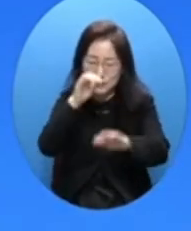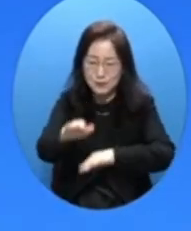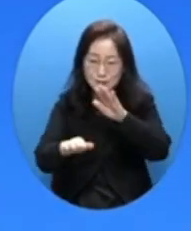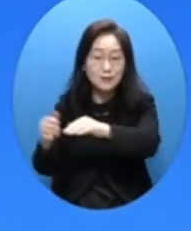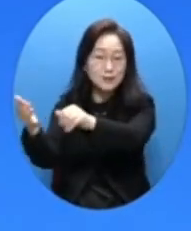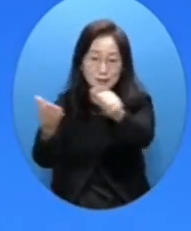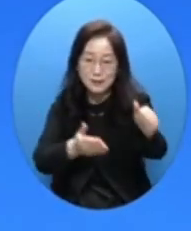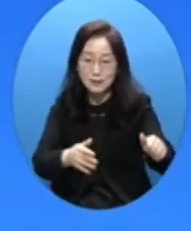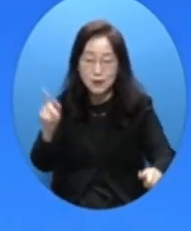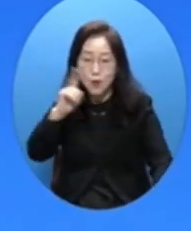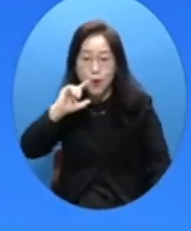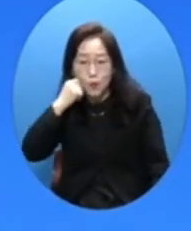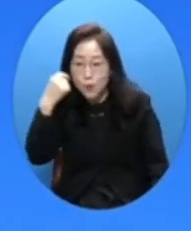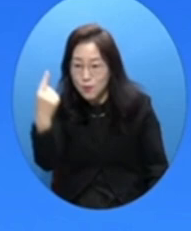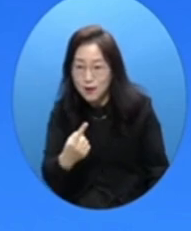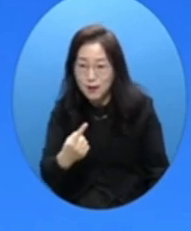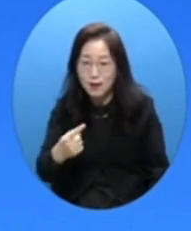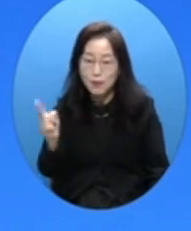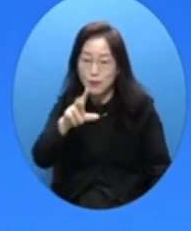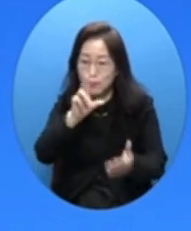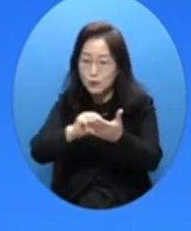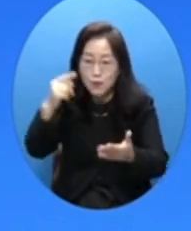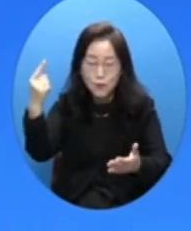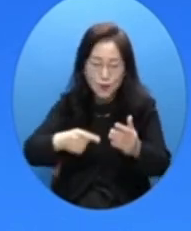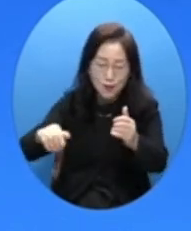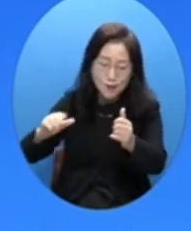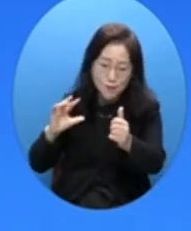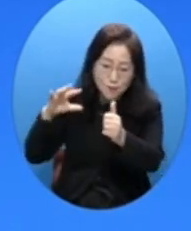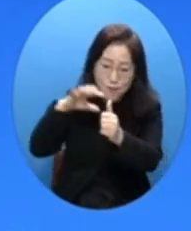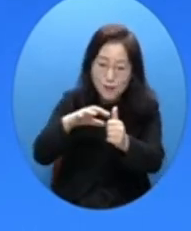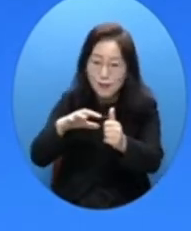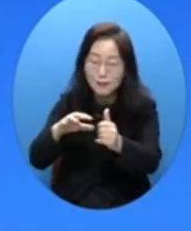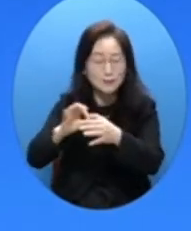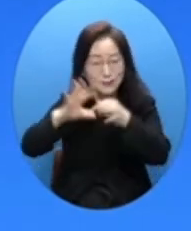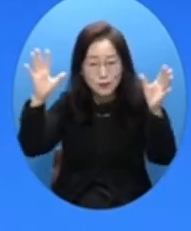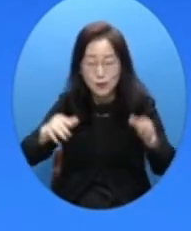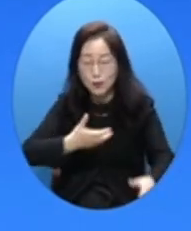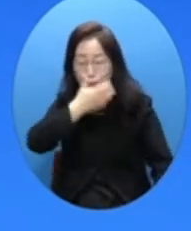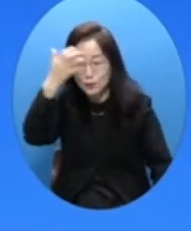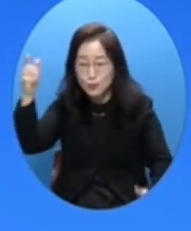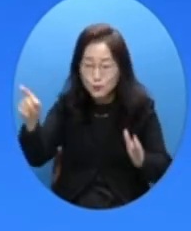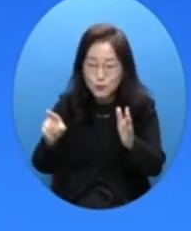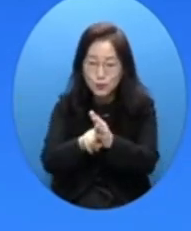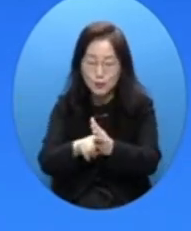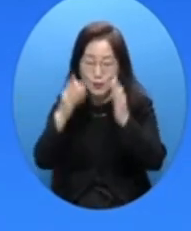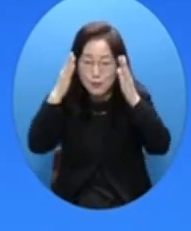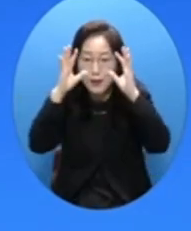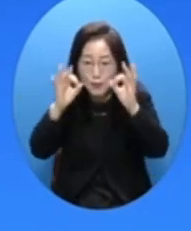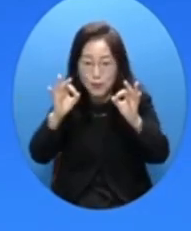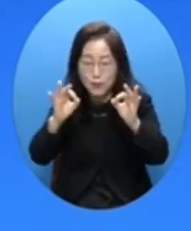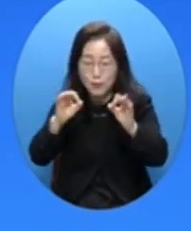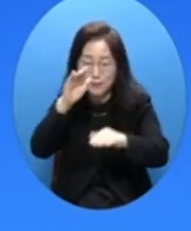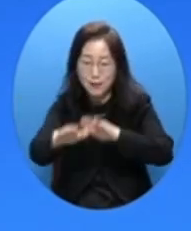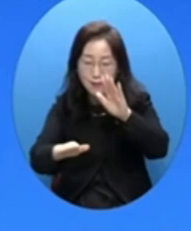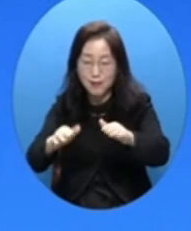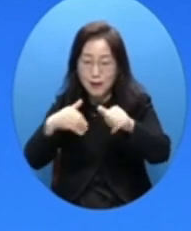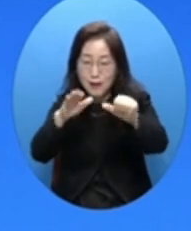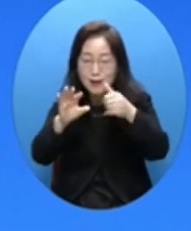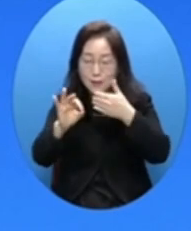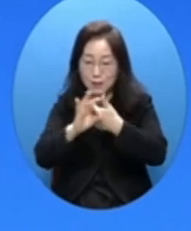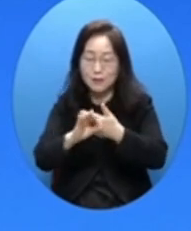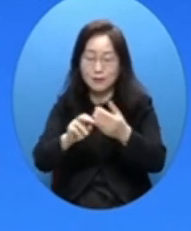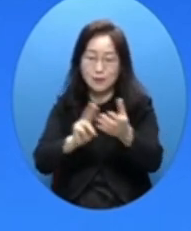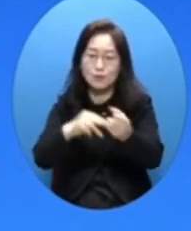바랍니다 어떤 어려움이 되고 또 어떤 문제가 이름을 둘러싸고 있어도 꿈꾸고 믿고 바라보고 나갈 때 기적이 이루어날